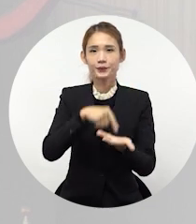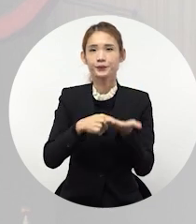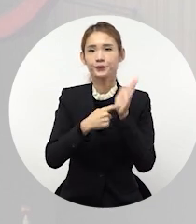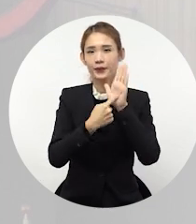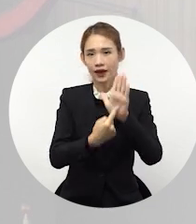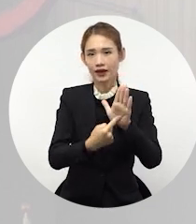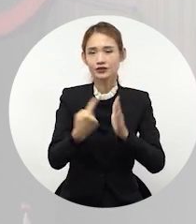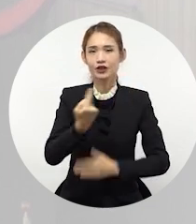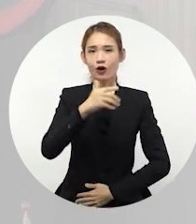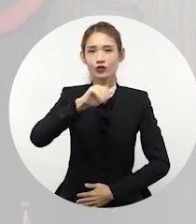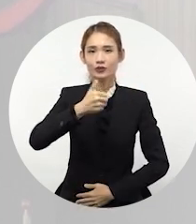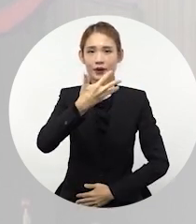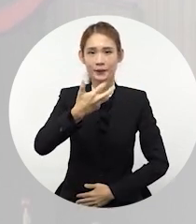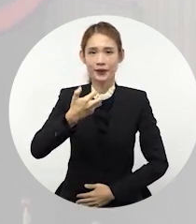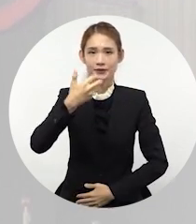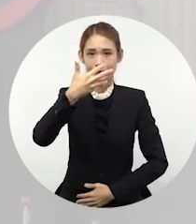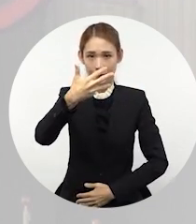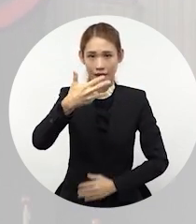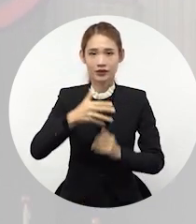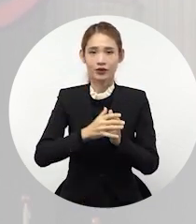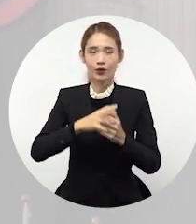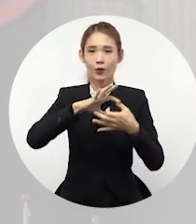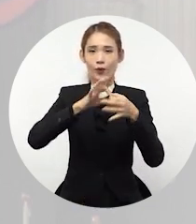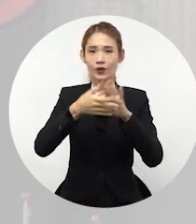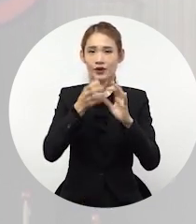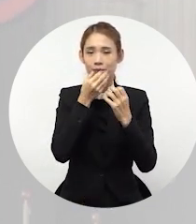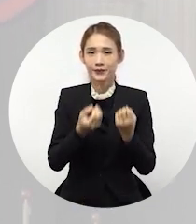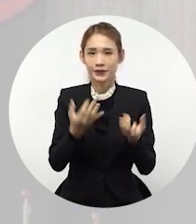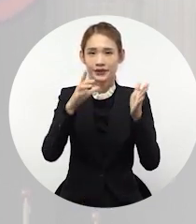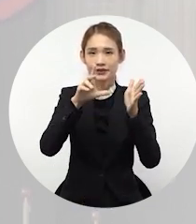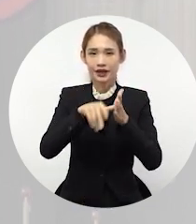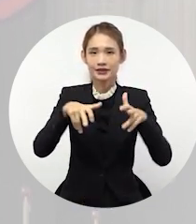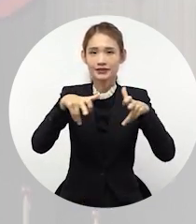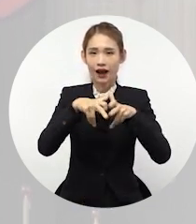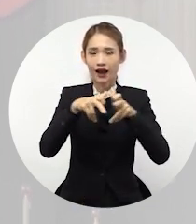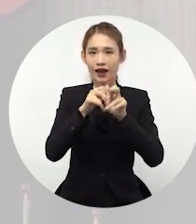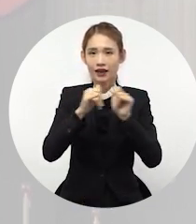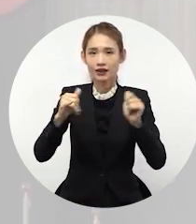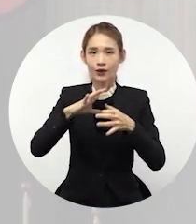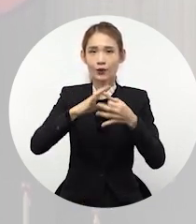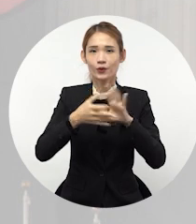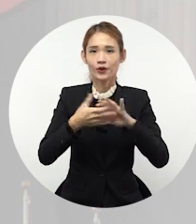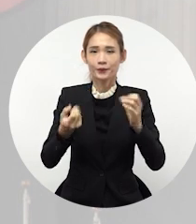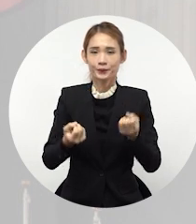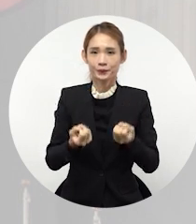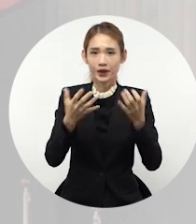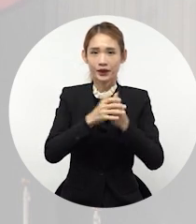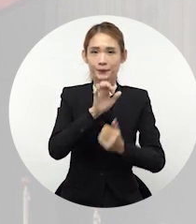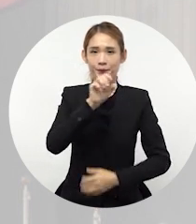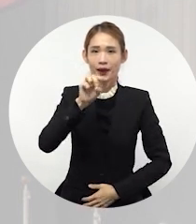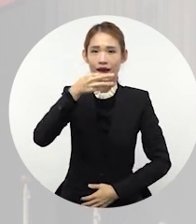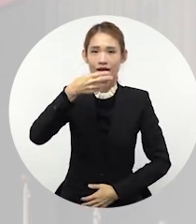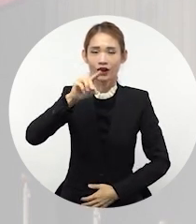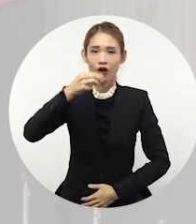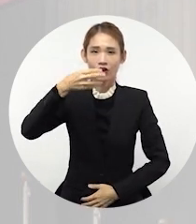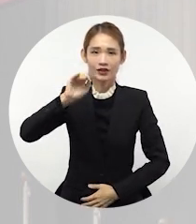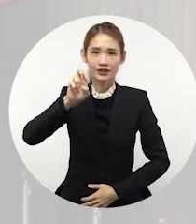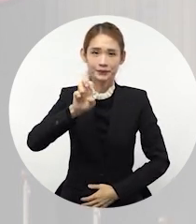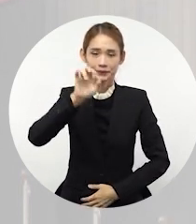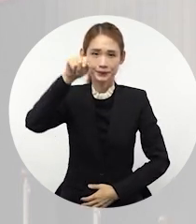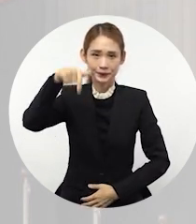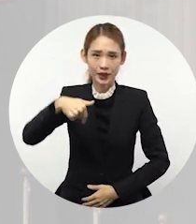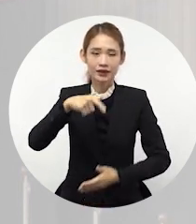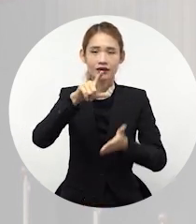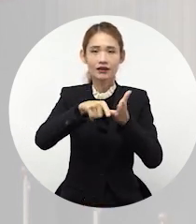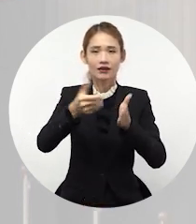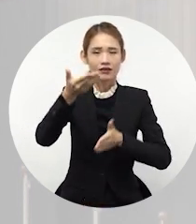처음 도입돼서 시작하게 됐던 88년도에 있었던 올림픽 때 장애인 올림픽이라고, 그때 패럴림픽이라고 지금은